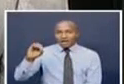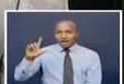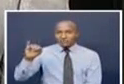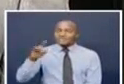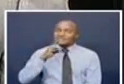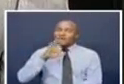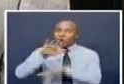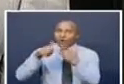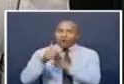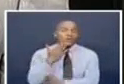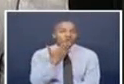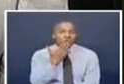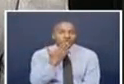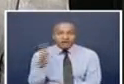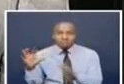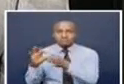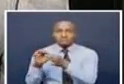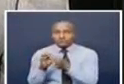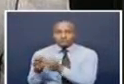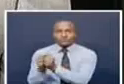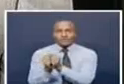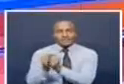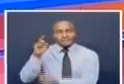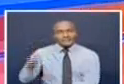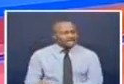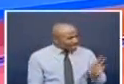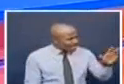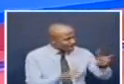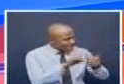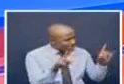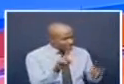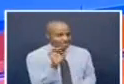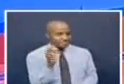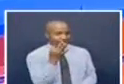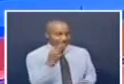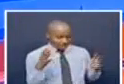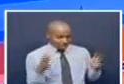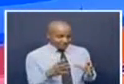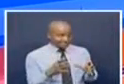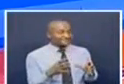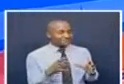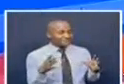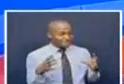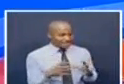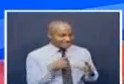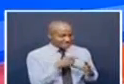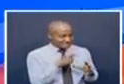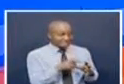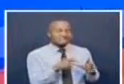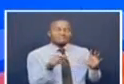tusimame pamoja. Lakini inapoonekana ni kwamba na Third Force Alliance inajaribu kuleta hicho